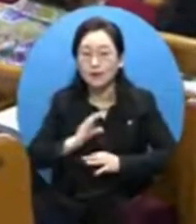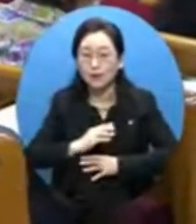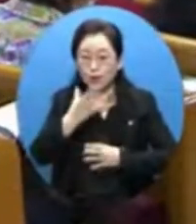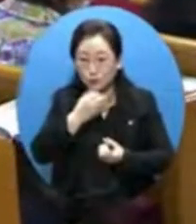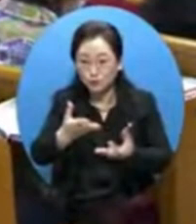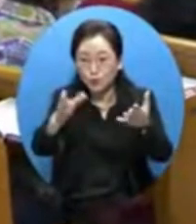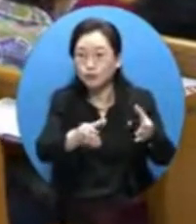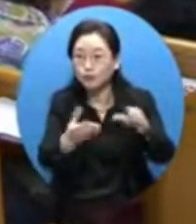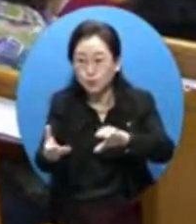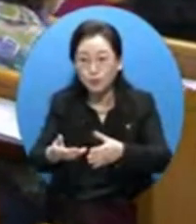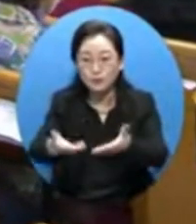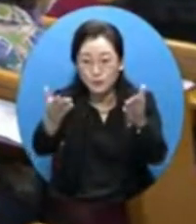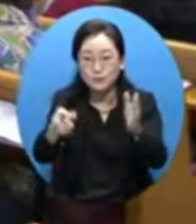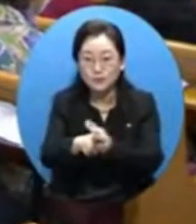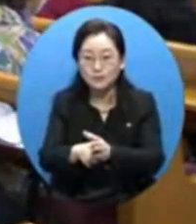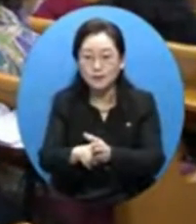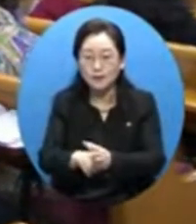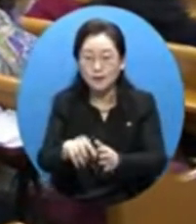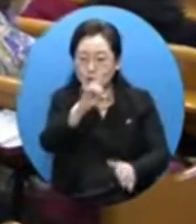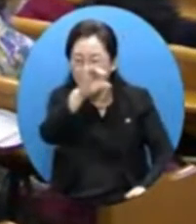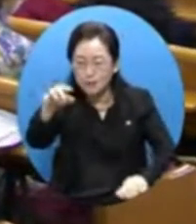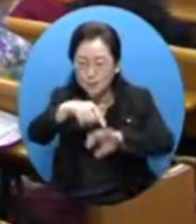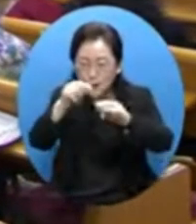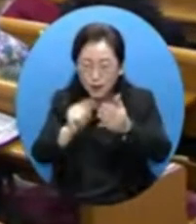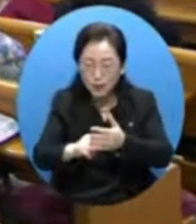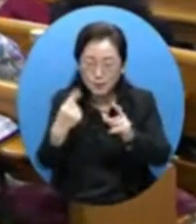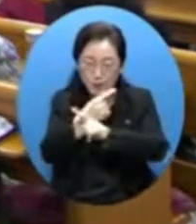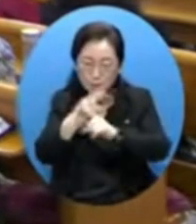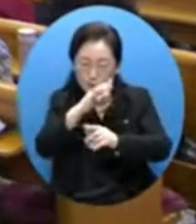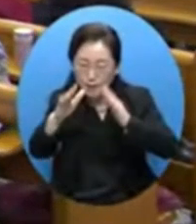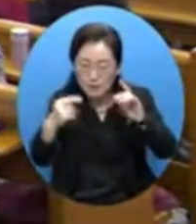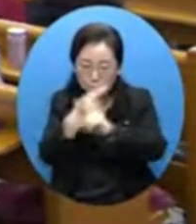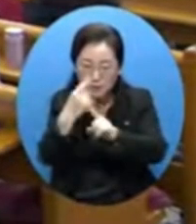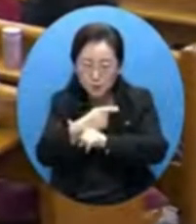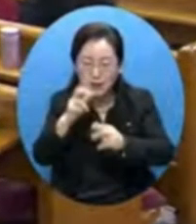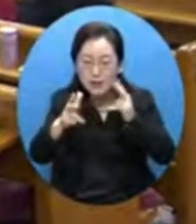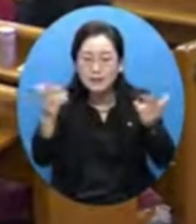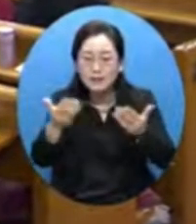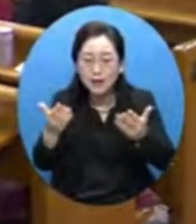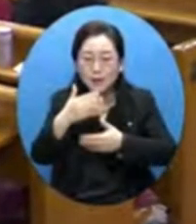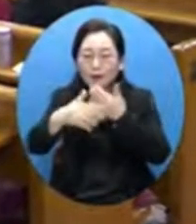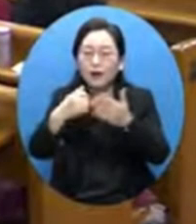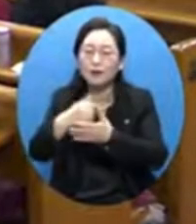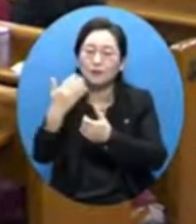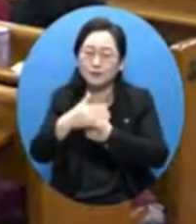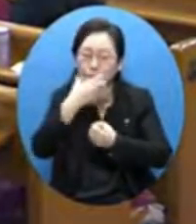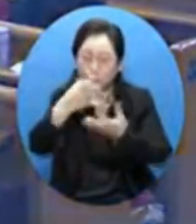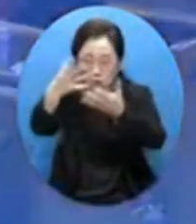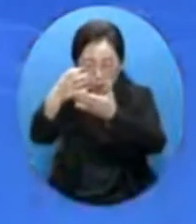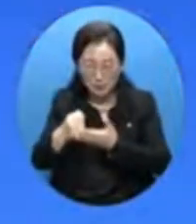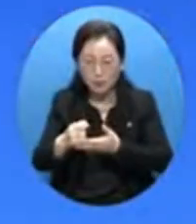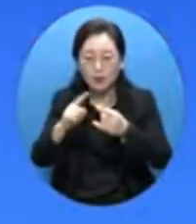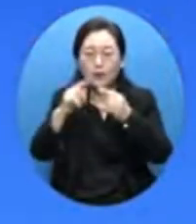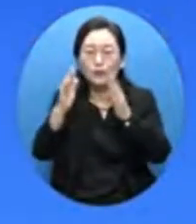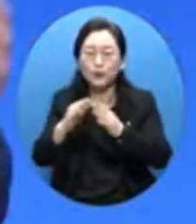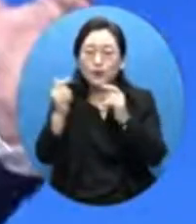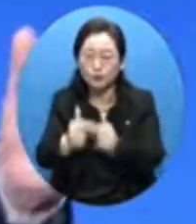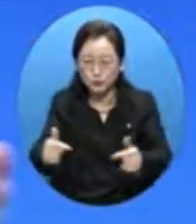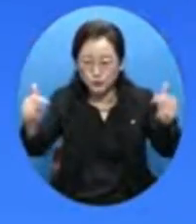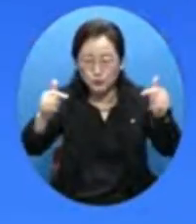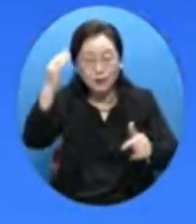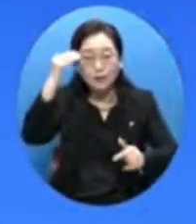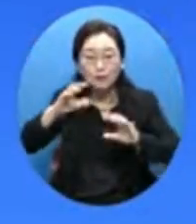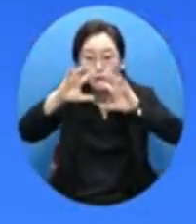우리에게 부어줄 것입니다. 각 심령이 변화되고 각 가정이 변화되고 직장과 사업이 하나님의 은혜 가운데 축복을 받고 교회가 부흥하고 이